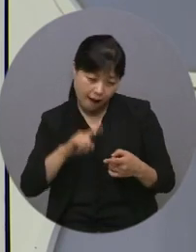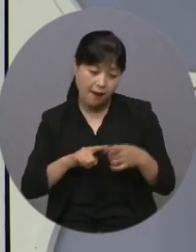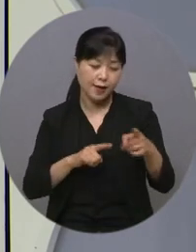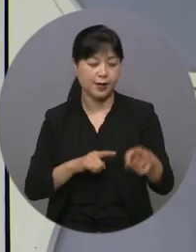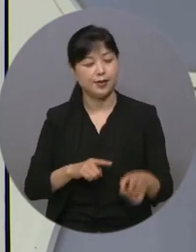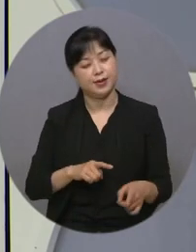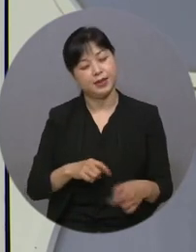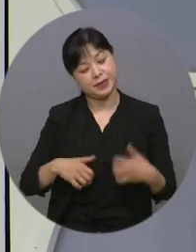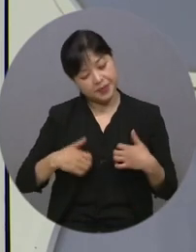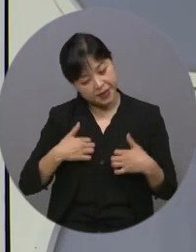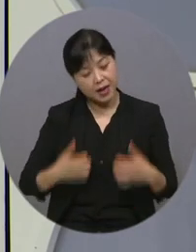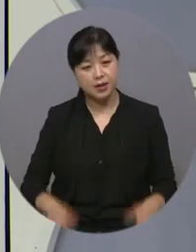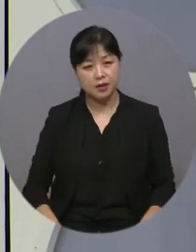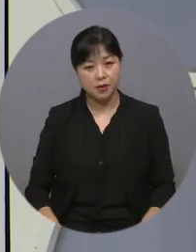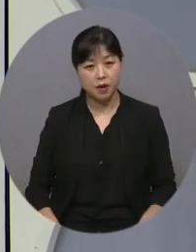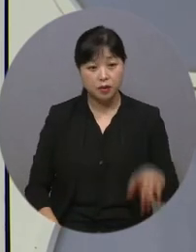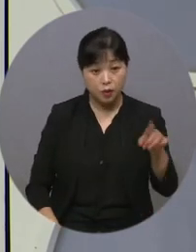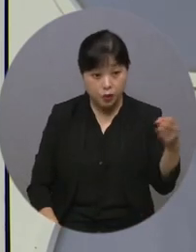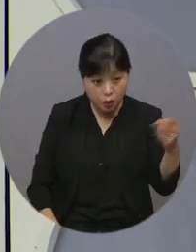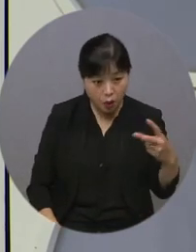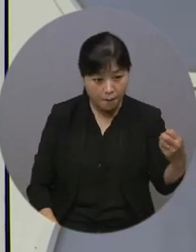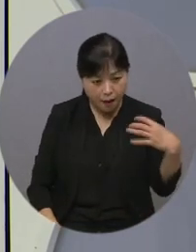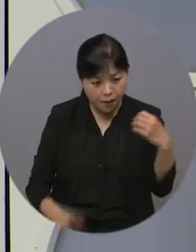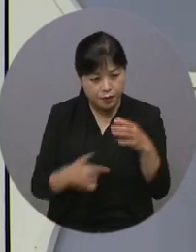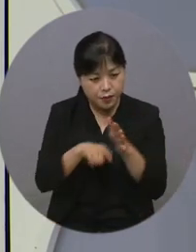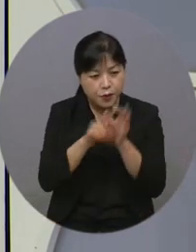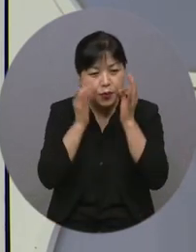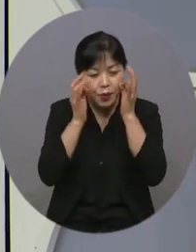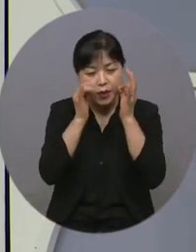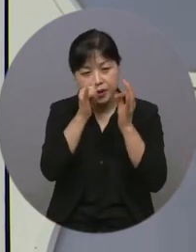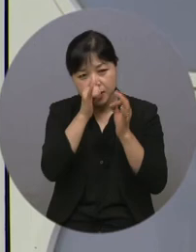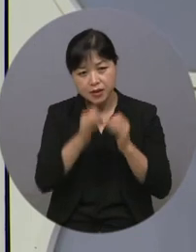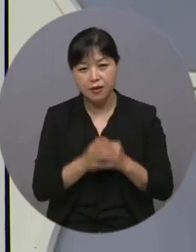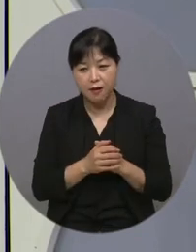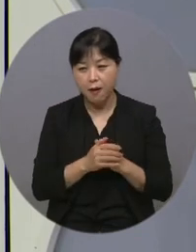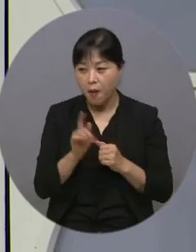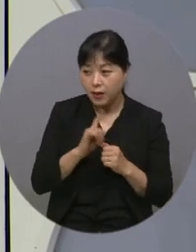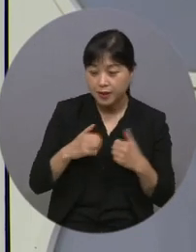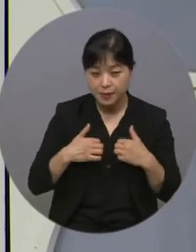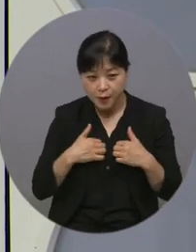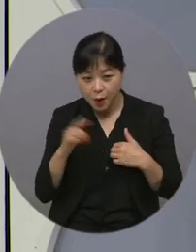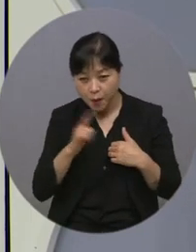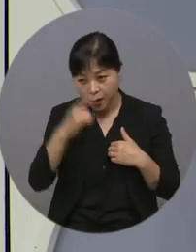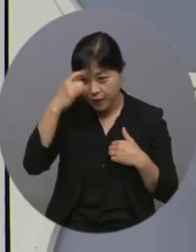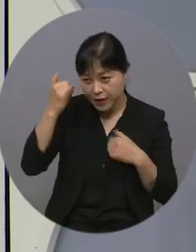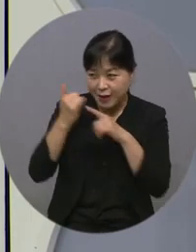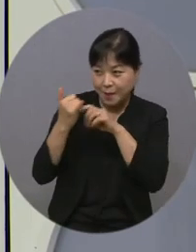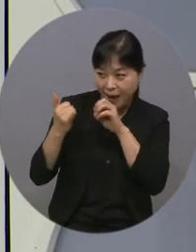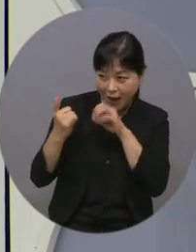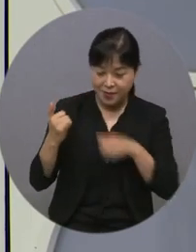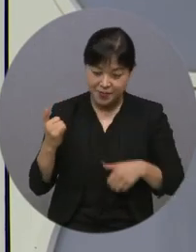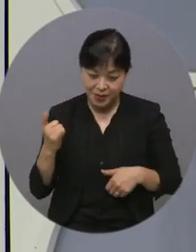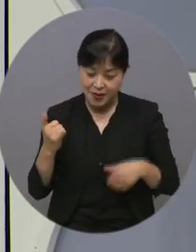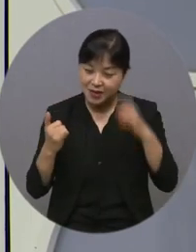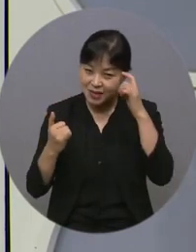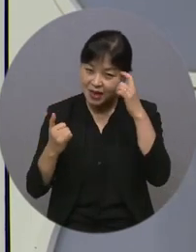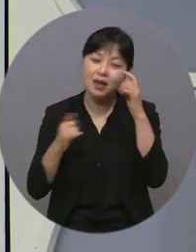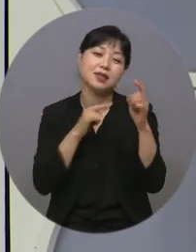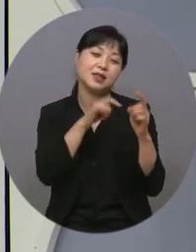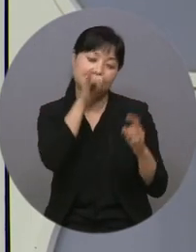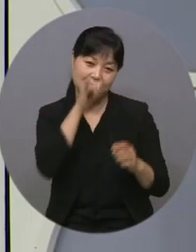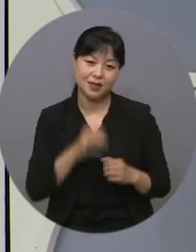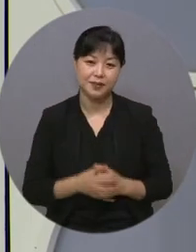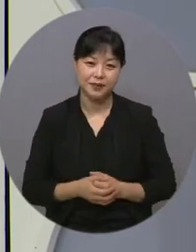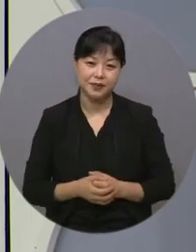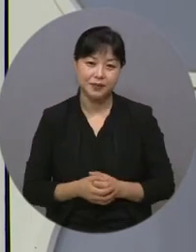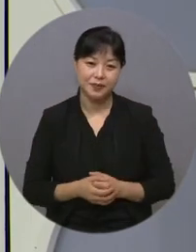알아들으면 또 물고 오려고 그래요. 어떤 얘기 화제거리를 말이죠. 그래서 그것도